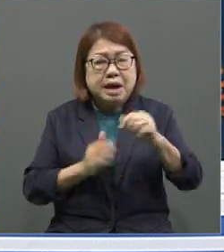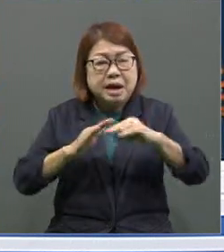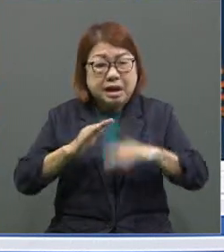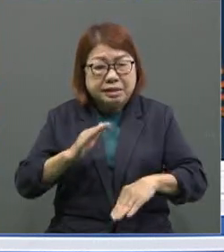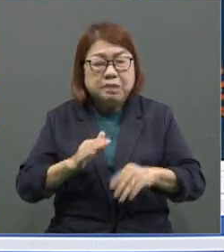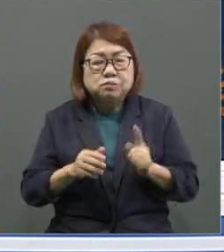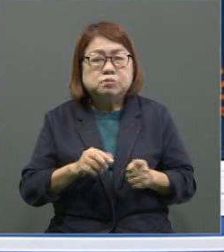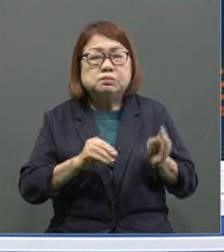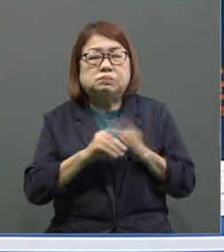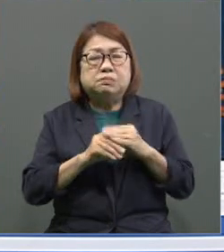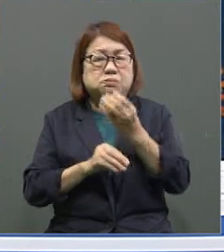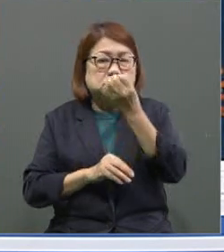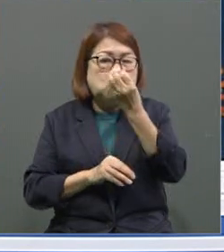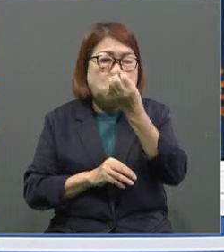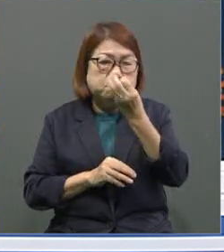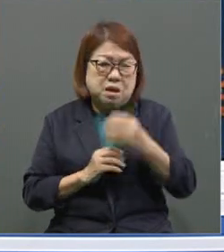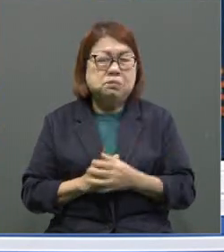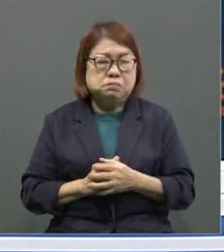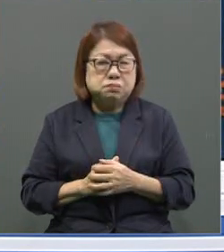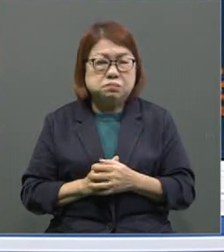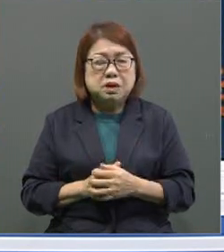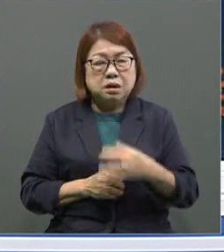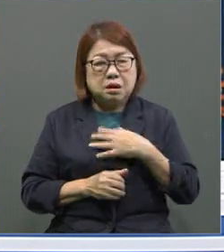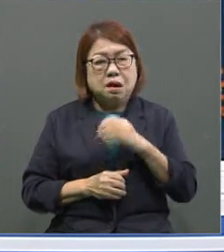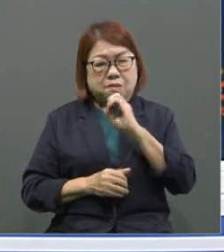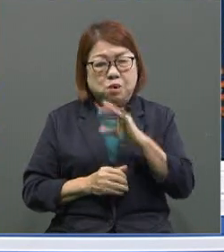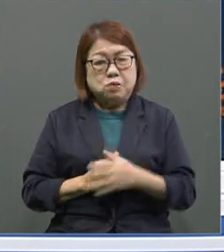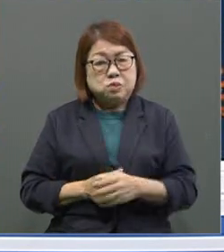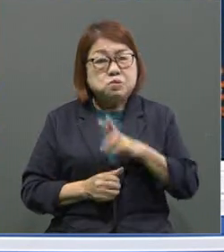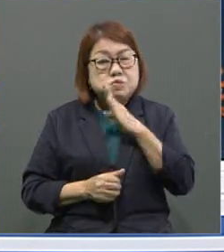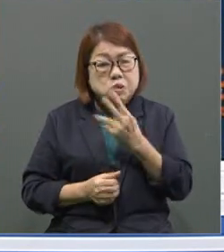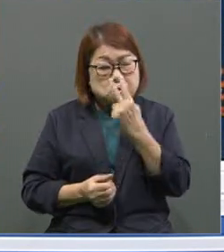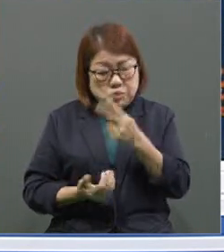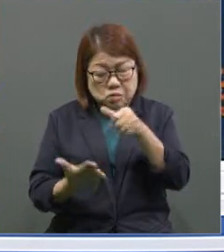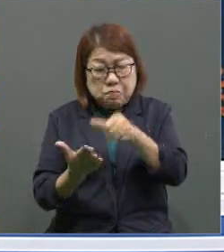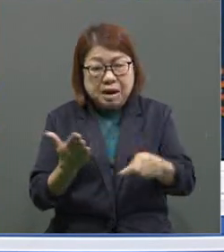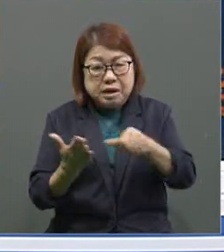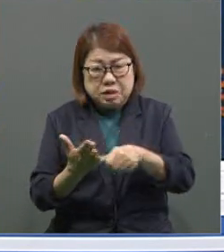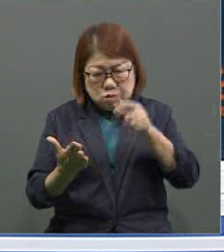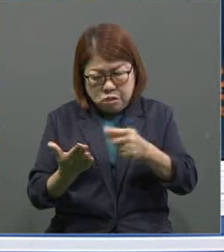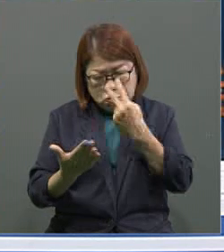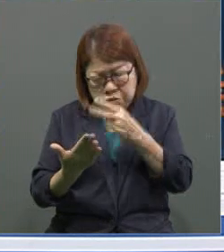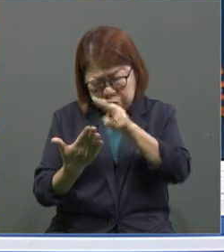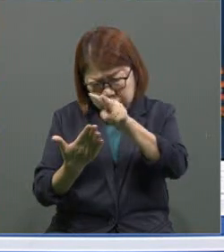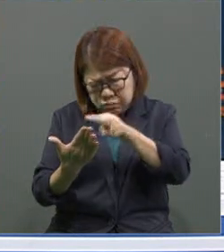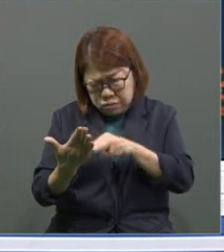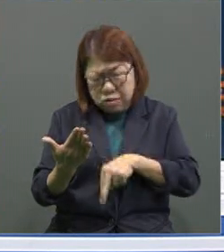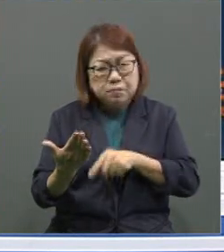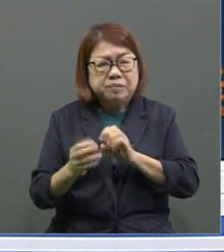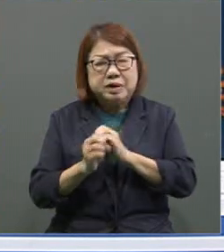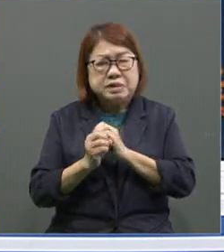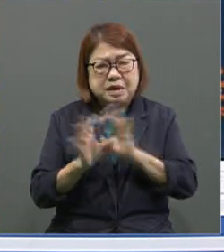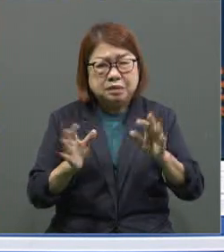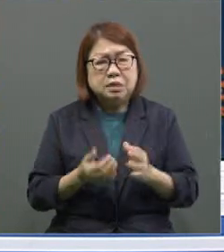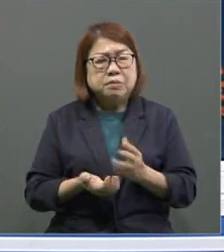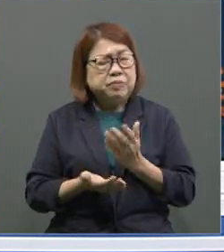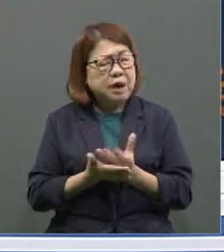มีดอกเบี้ยเกิดขึ้นด้วยเพราะฉะนั้นถึงบอกว่าเวลาดูบินเนี่ยอาจจะต้องดูดีๆใช่มั้ยคะดูใบเร่เก็บเงินจ่ายให้เต็มจำนวน